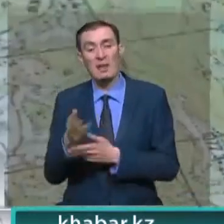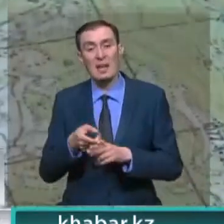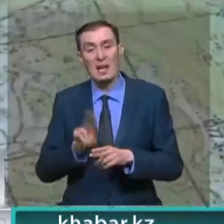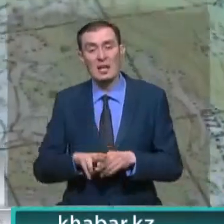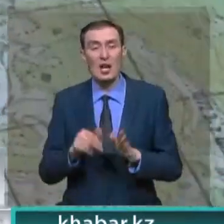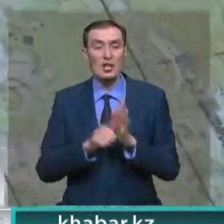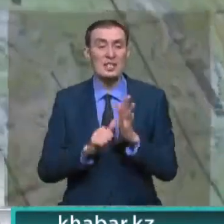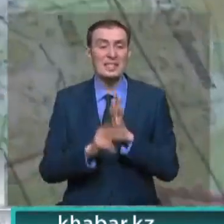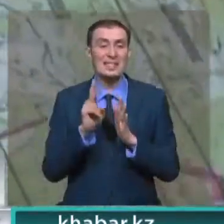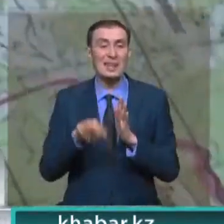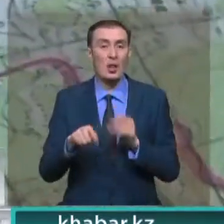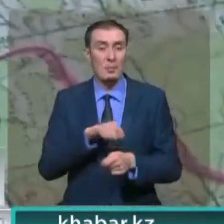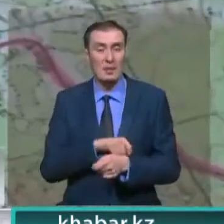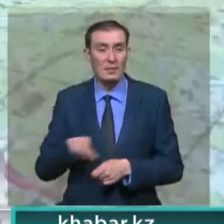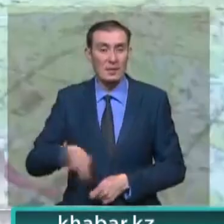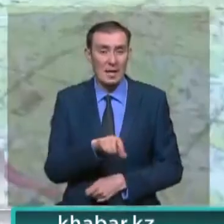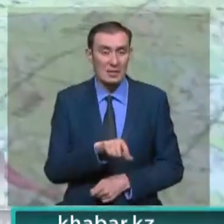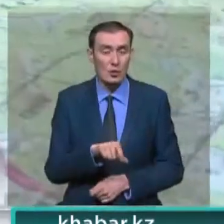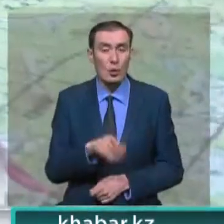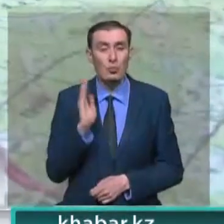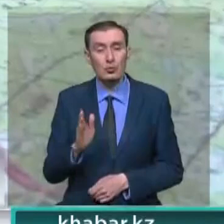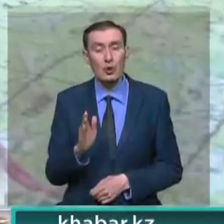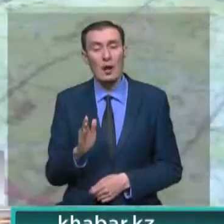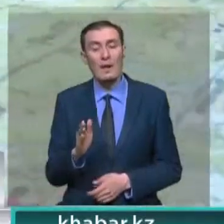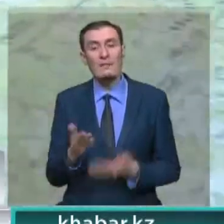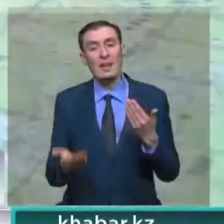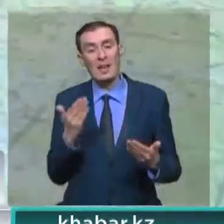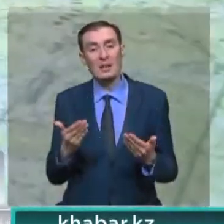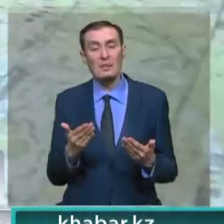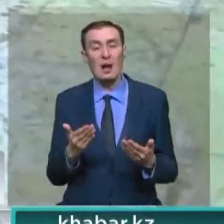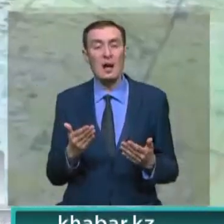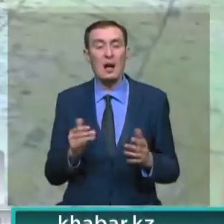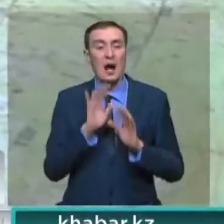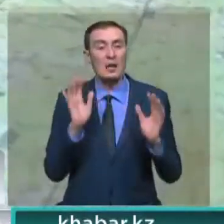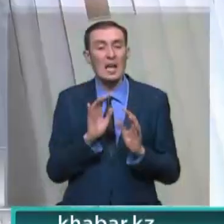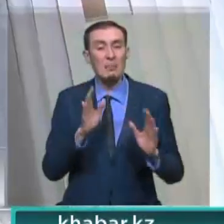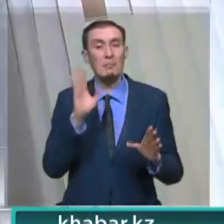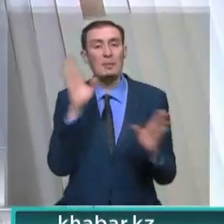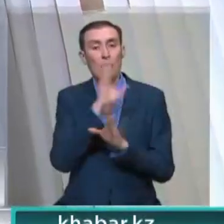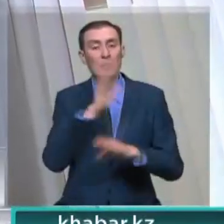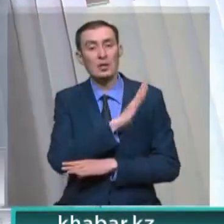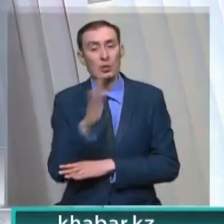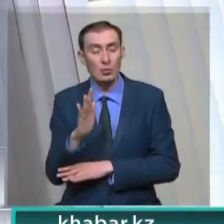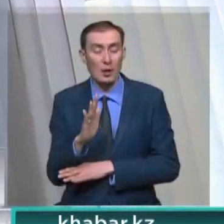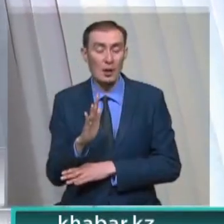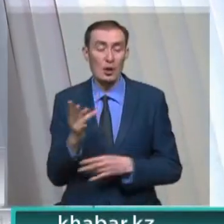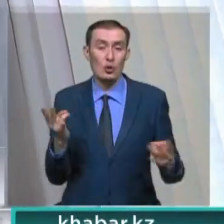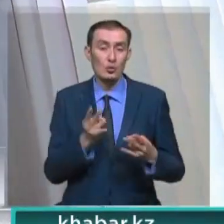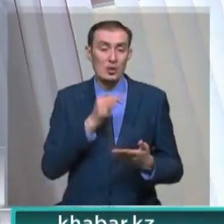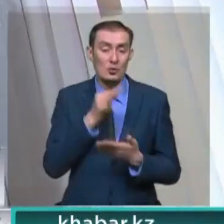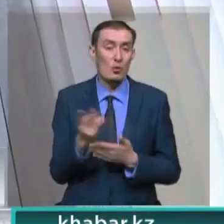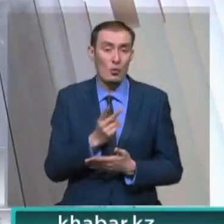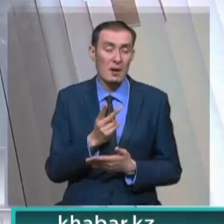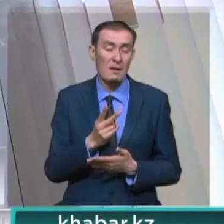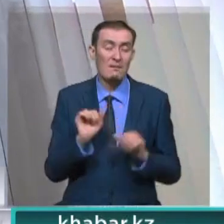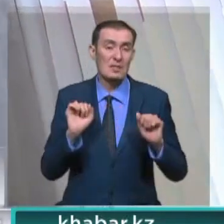это 60-километровые трассы, но пройдут они, вероятно, через особо охраняемые территории. Важно отметить, что оба